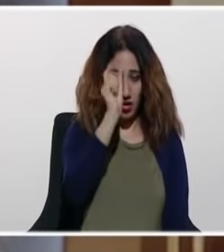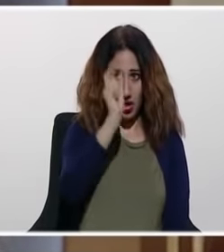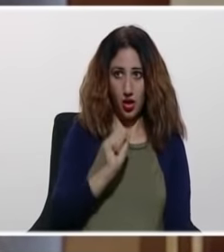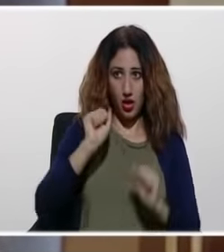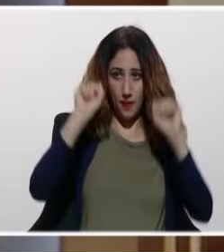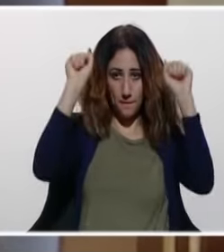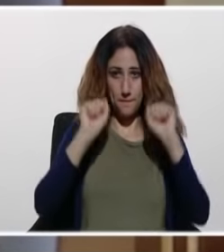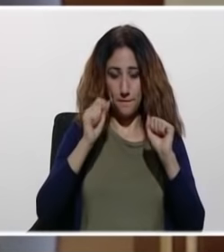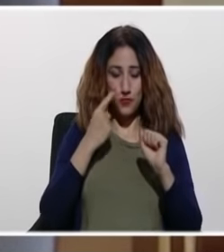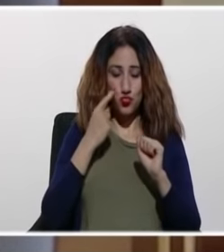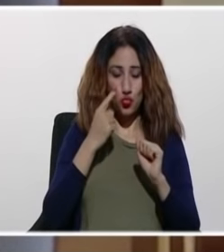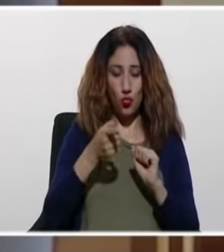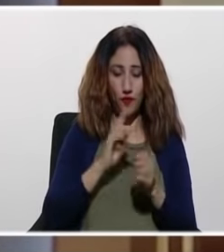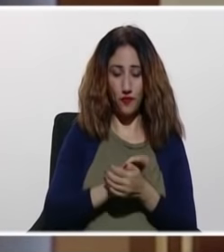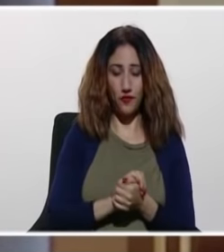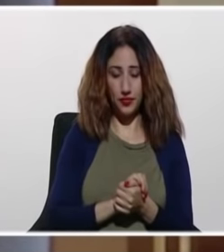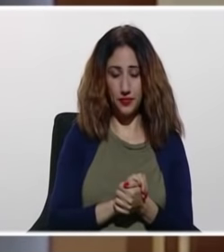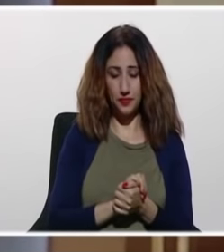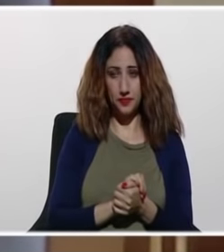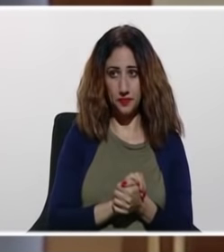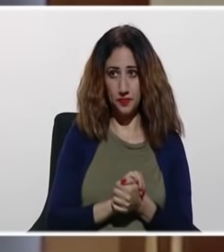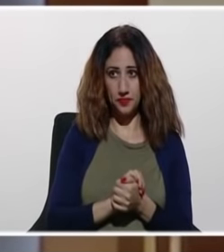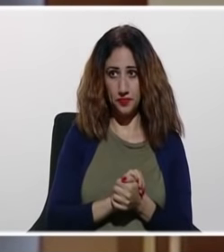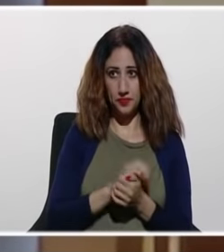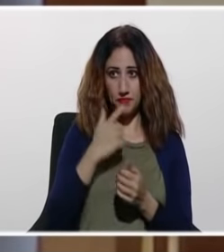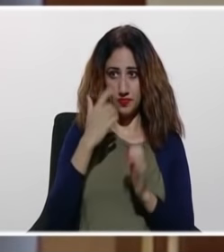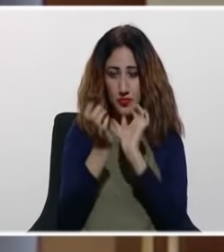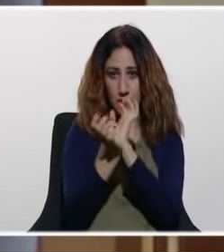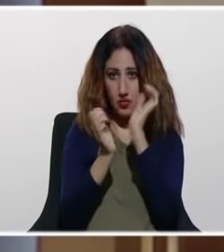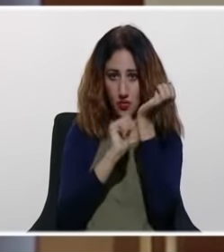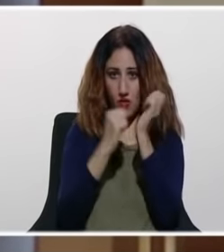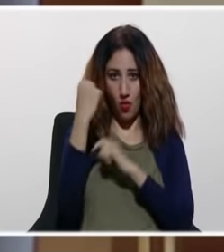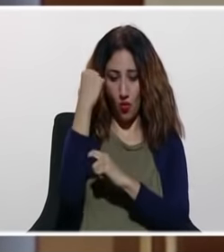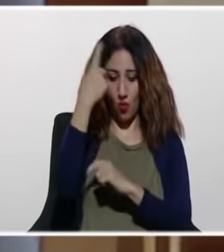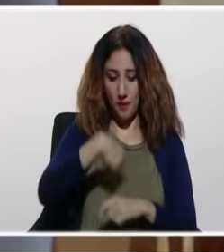بتاعنا. ساي بقى أي حاجة، باور ليفتنج، مصارعة ذراعين، قوة بدنية.